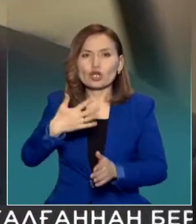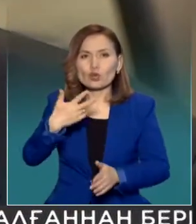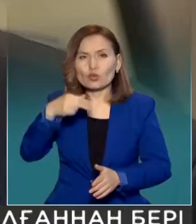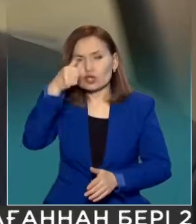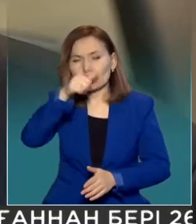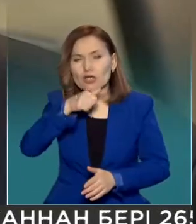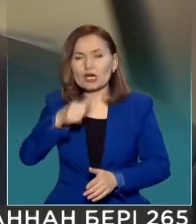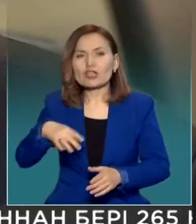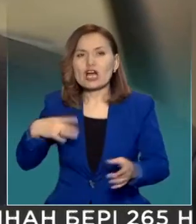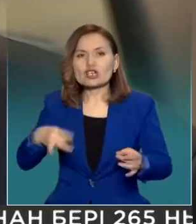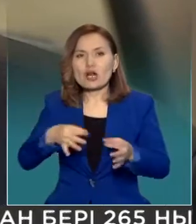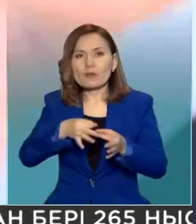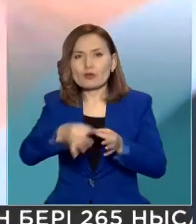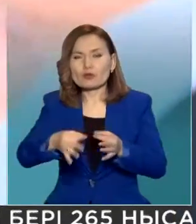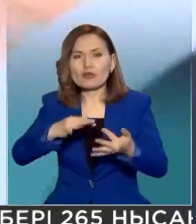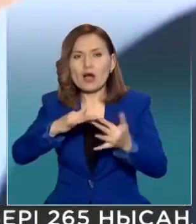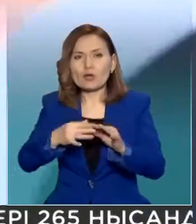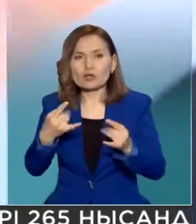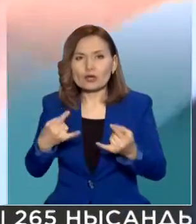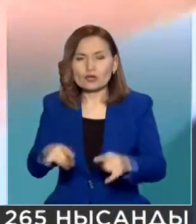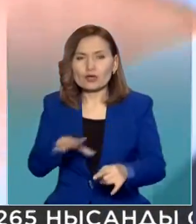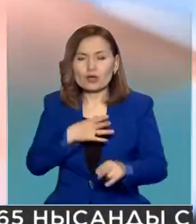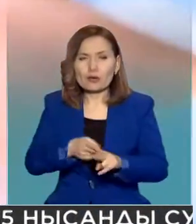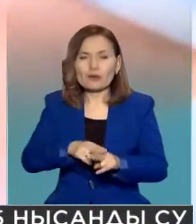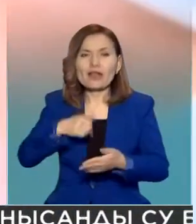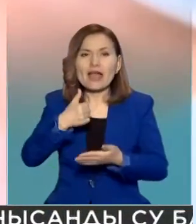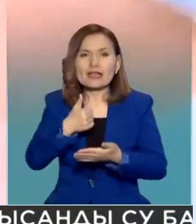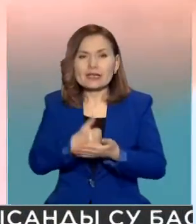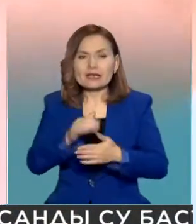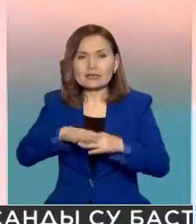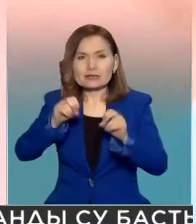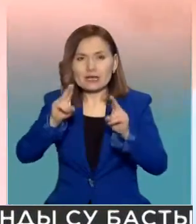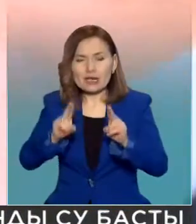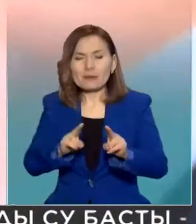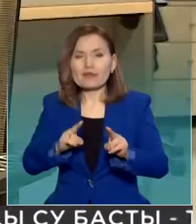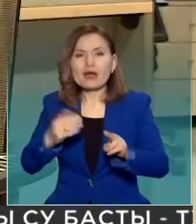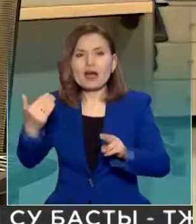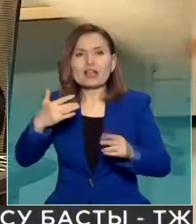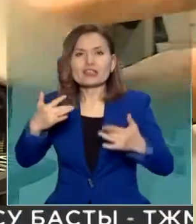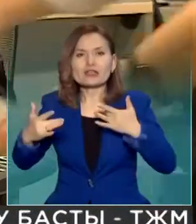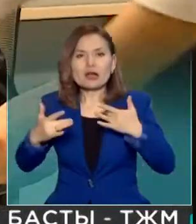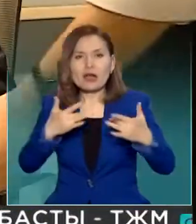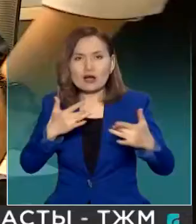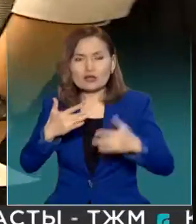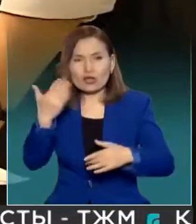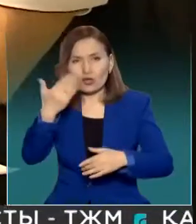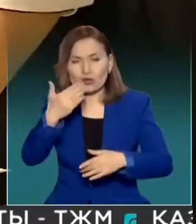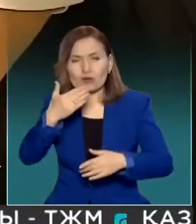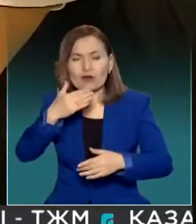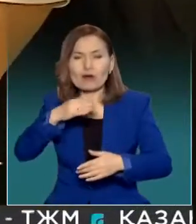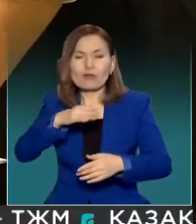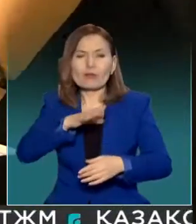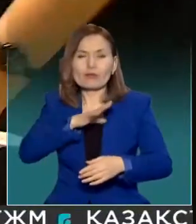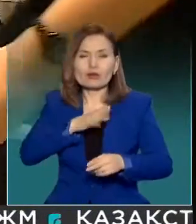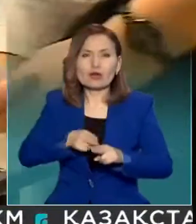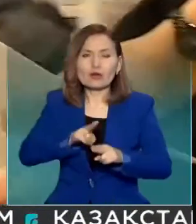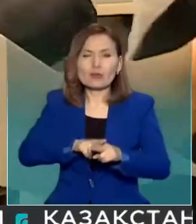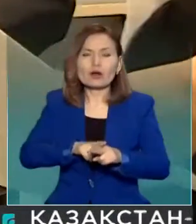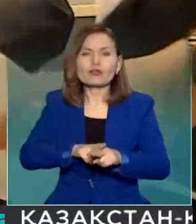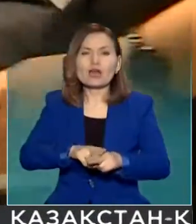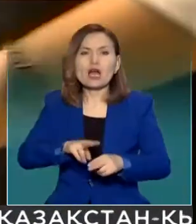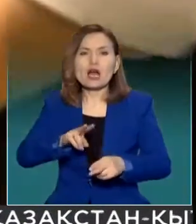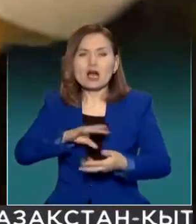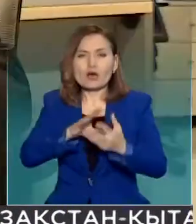ауданы Қызыл Октябрь ауылында дүниеге келген. Негізгі мамандығы театр және кино актері. 1977 жылы